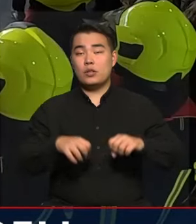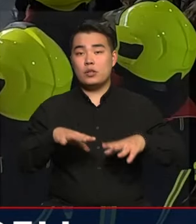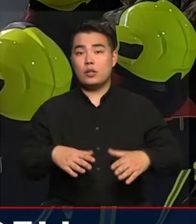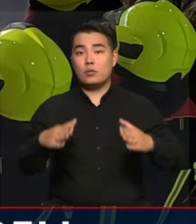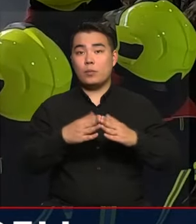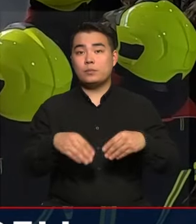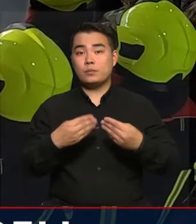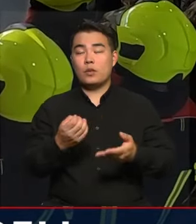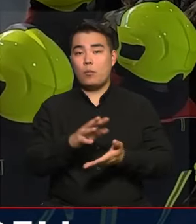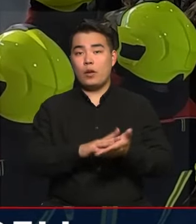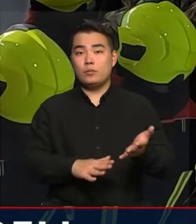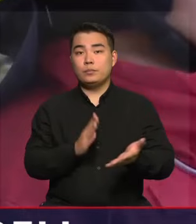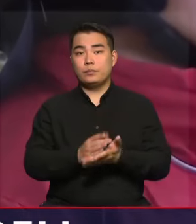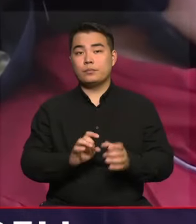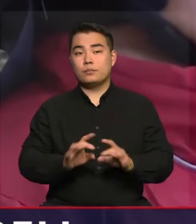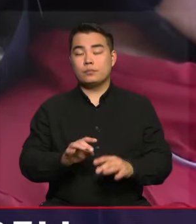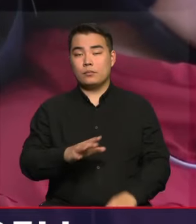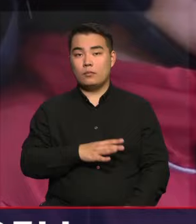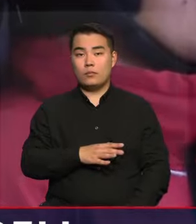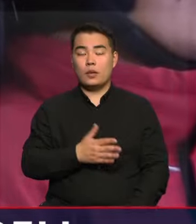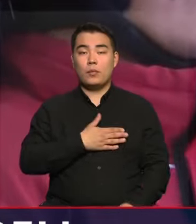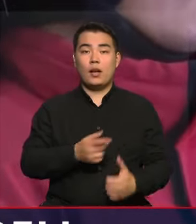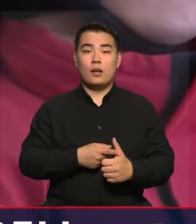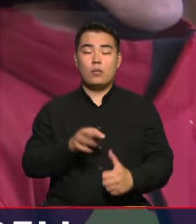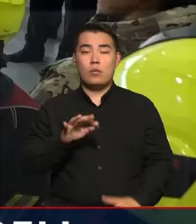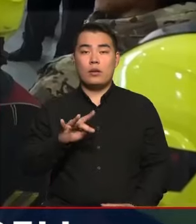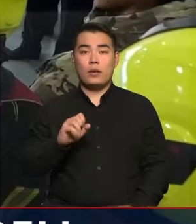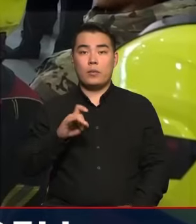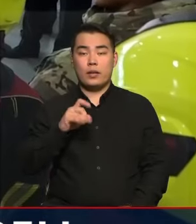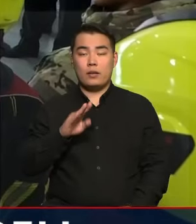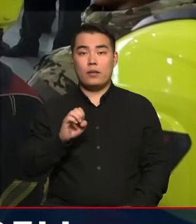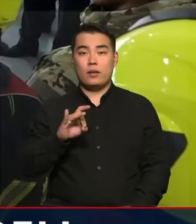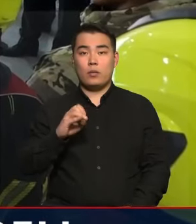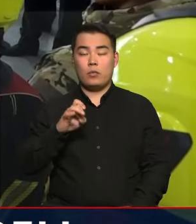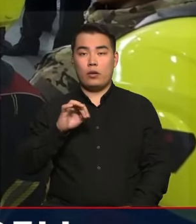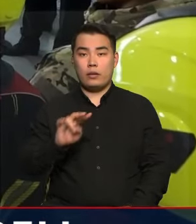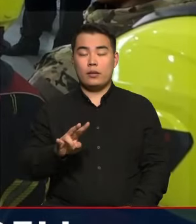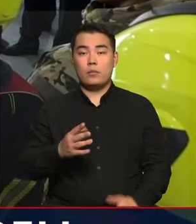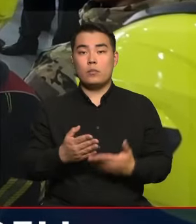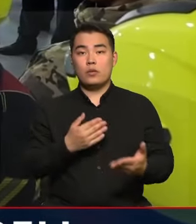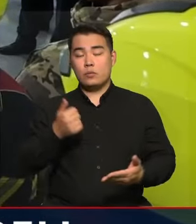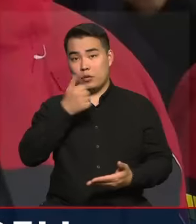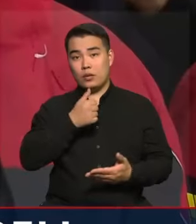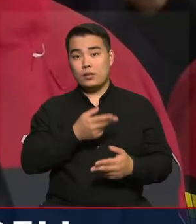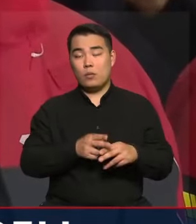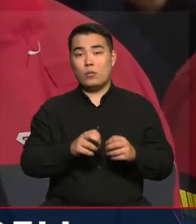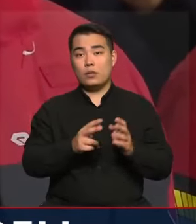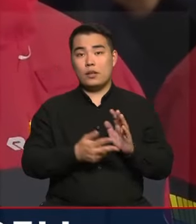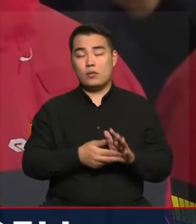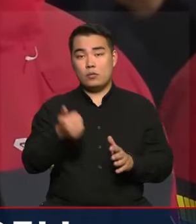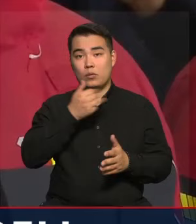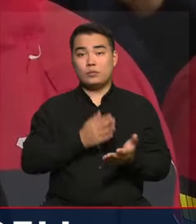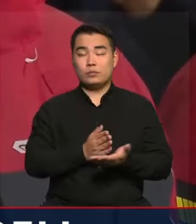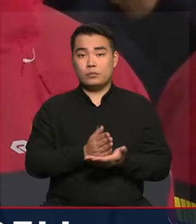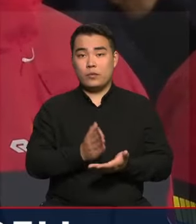қамту жұмыстары жалғасатынын жеткізді. Мен аты-жөнім Оразбаев Ерке болам. Өртке қарсы қызметінде 18 жылдан астам қызмет